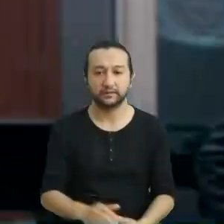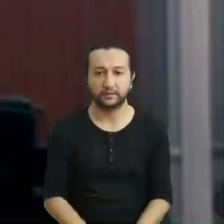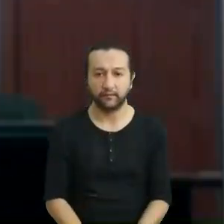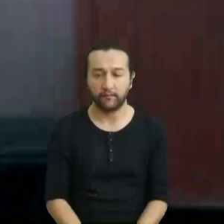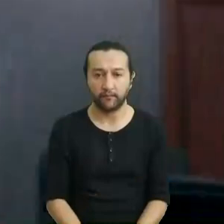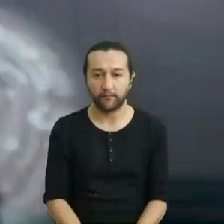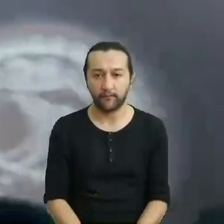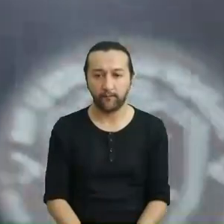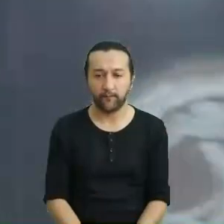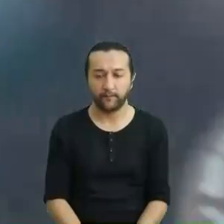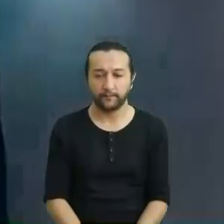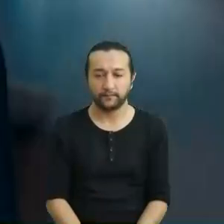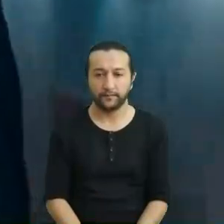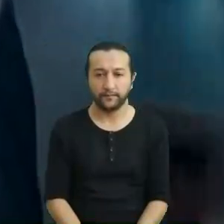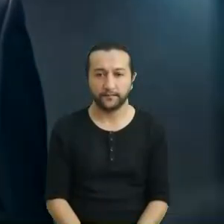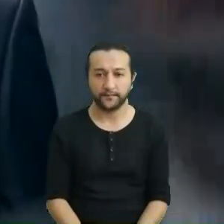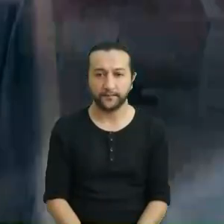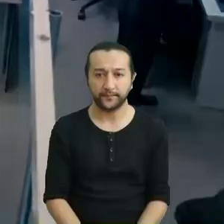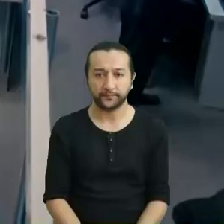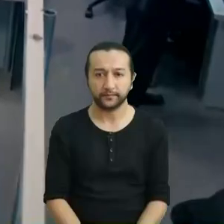Murat'ın yakınında saçları dökük bir çalışan.